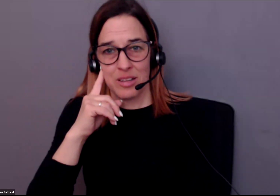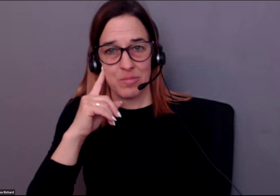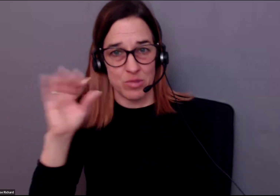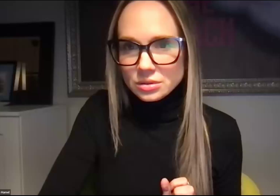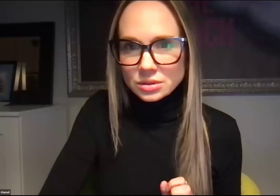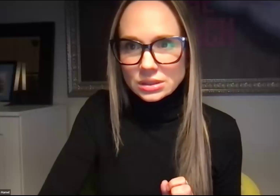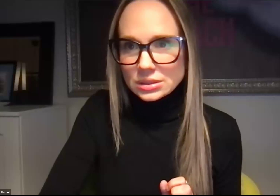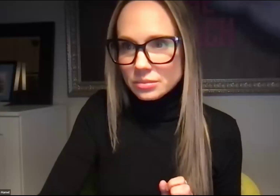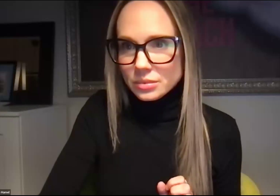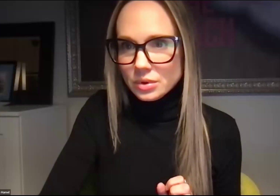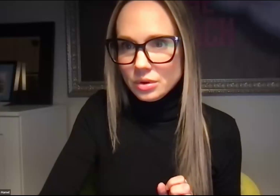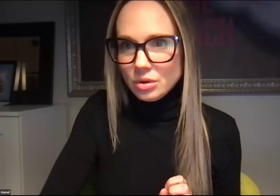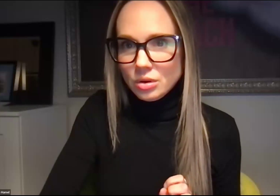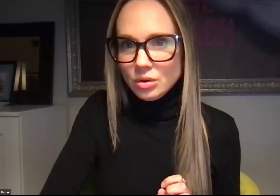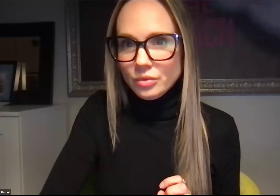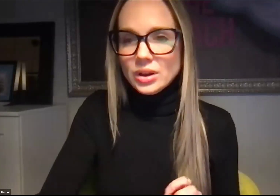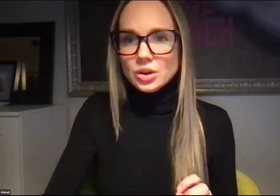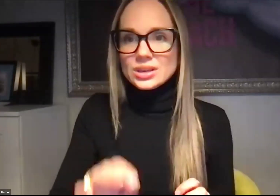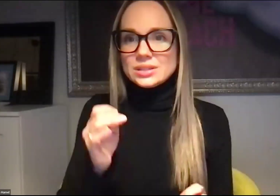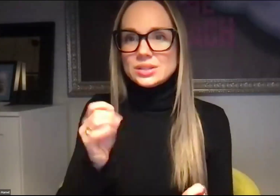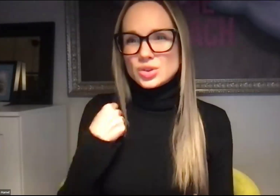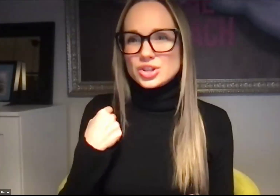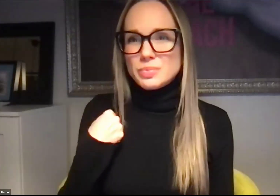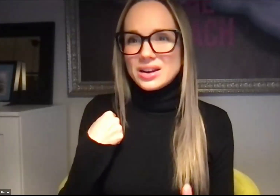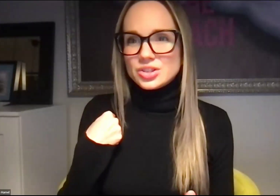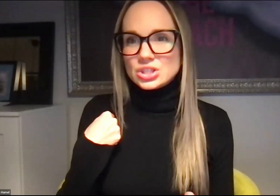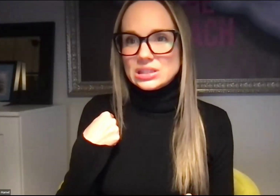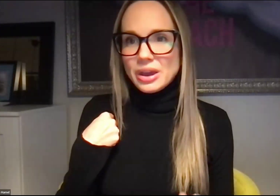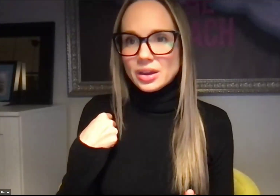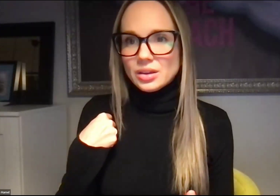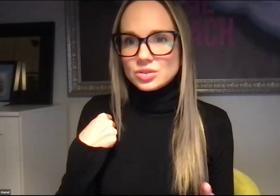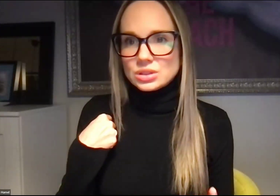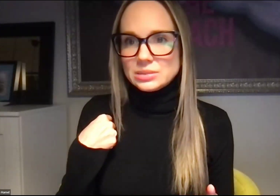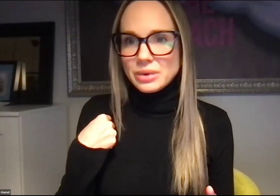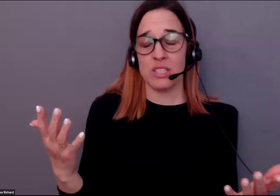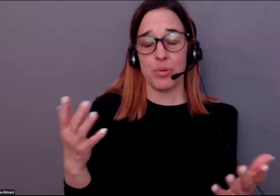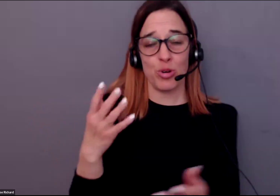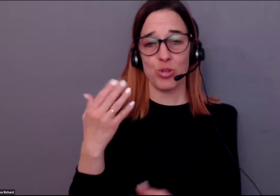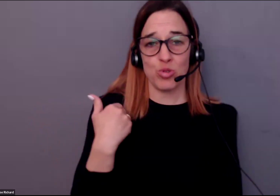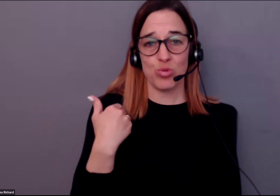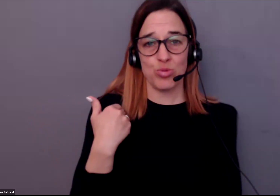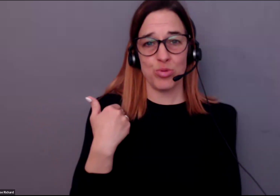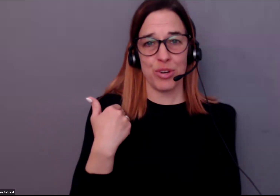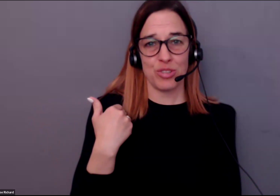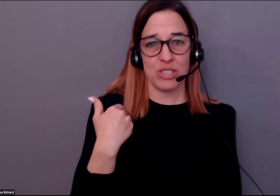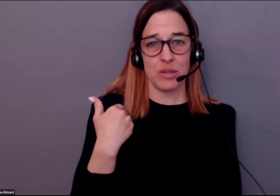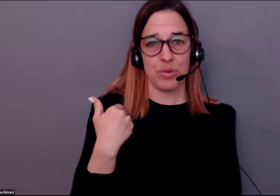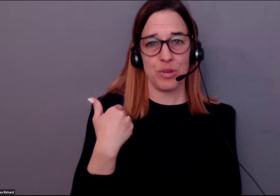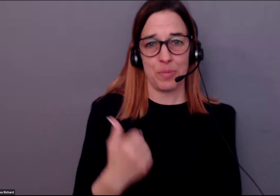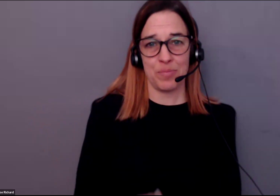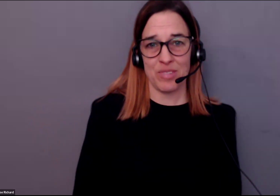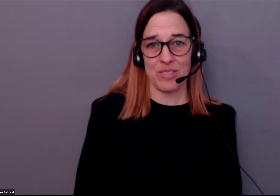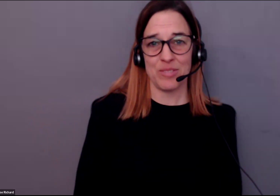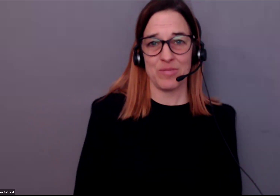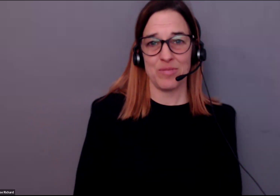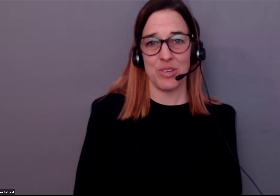OK, je vais juste enlever c'est ça. De- beau? OK, continue. C'est beau. OK, c'est-tu quand je parle que je disparais, que tu Je ne disparais? sais pas du tout. Je ne sais